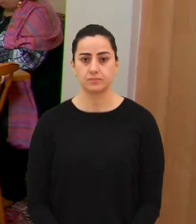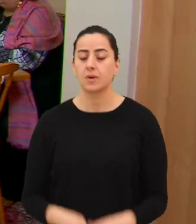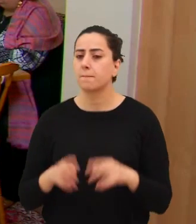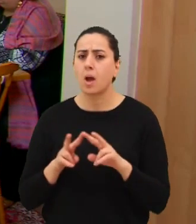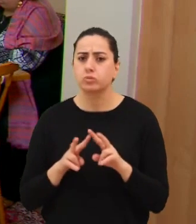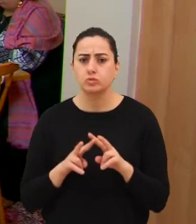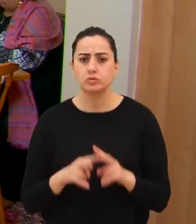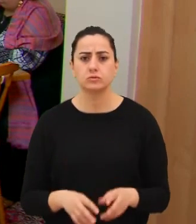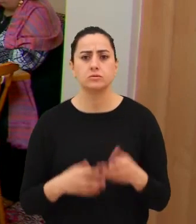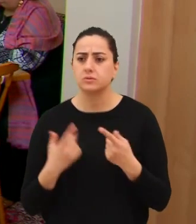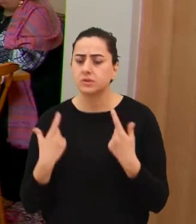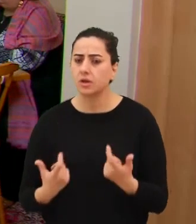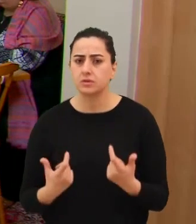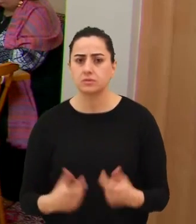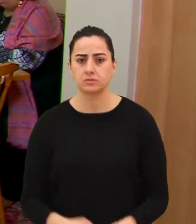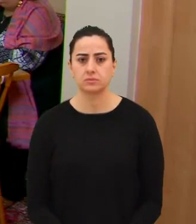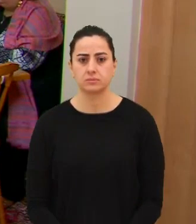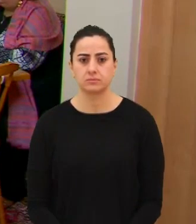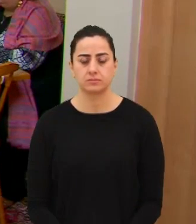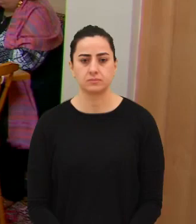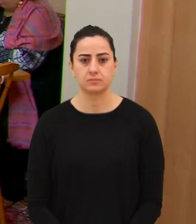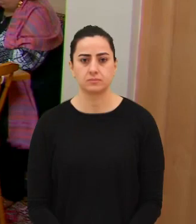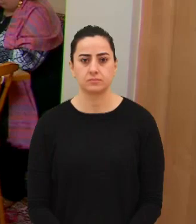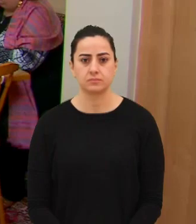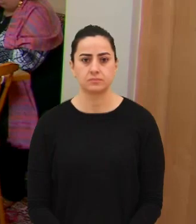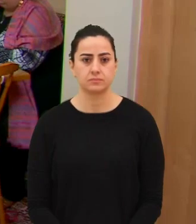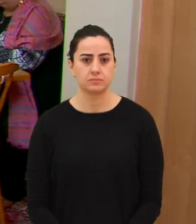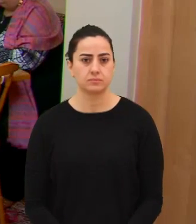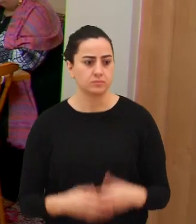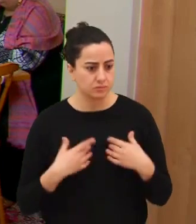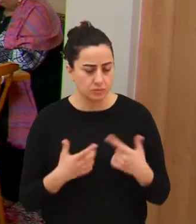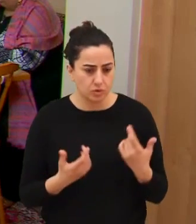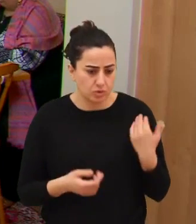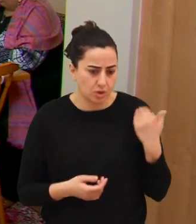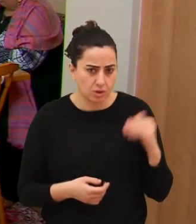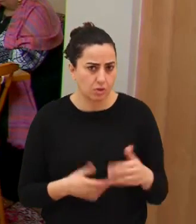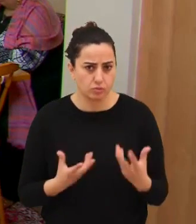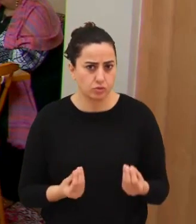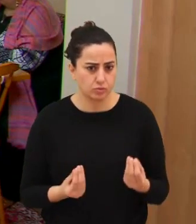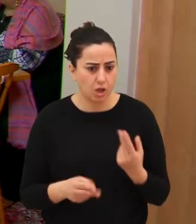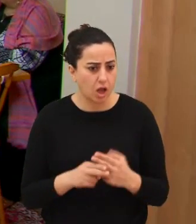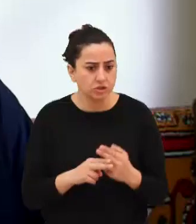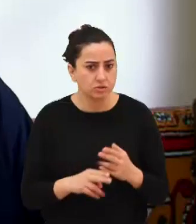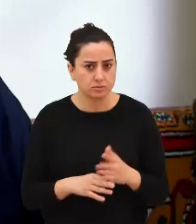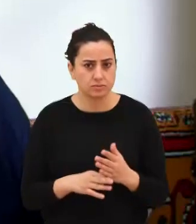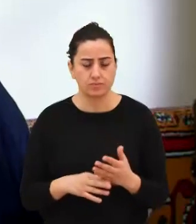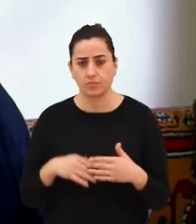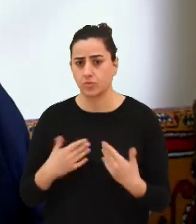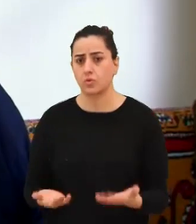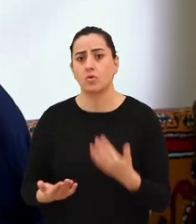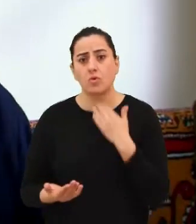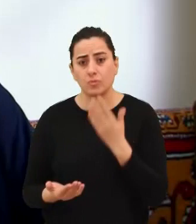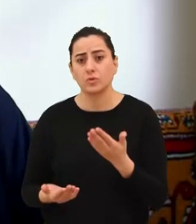Mahmut evet. Nerede kaldın canım? Ne demek nerede kaldın ya? Anca geldim işte. Acelen ne ya? Öyle şey olur